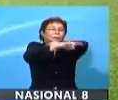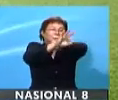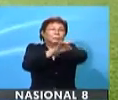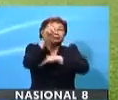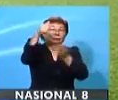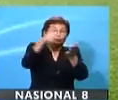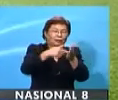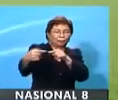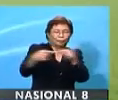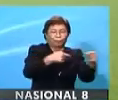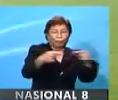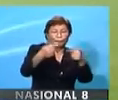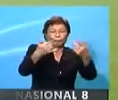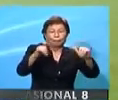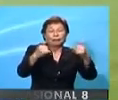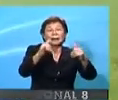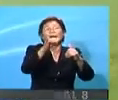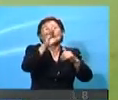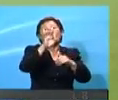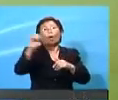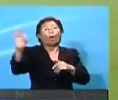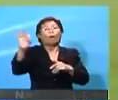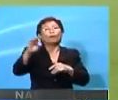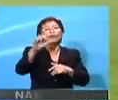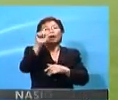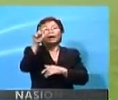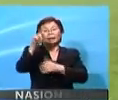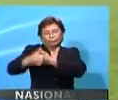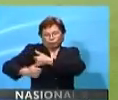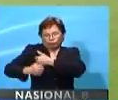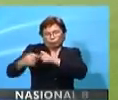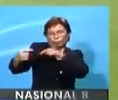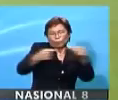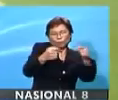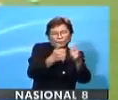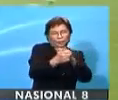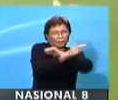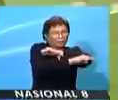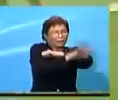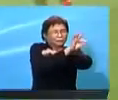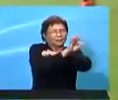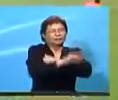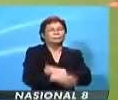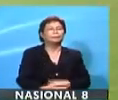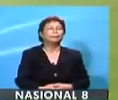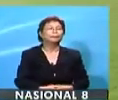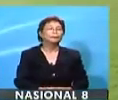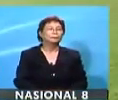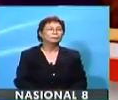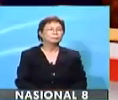Satu lagi aksi playoff melibatkan Angkatan Tentera Malaysia ATM menentang Negeri Sembilan.